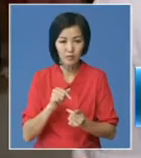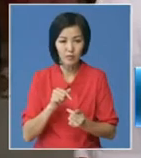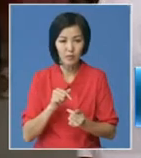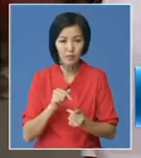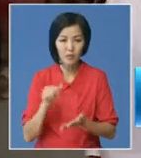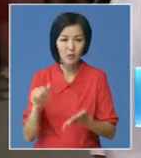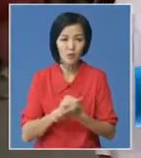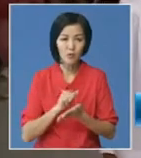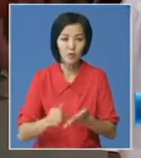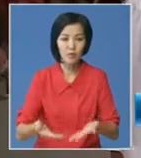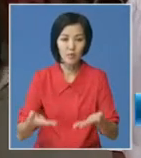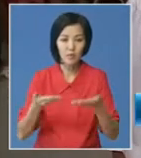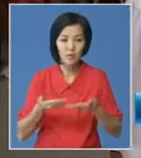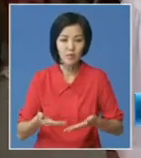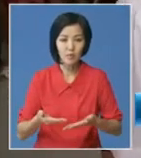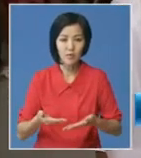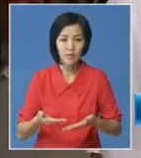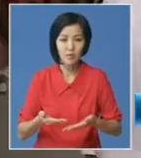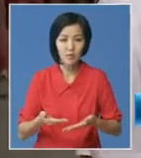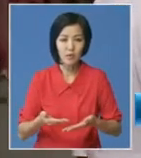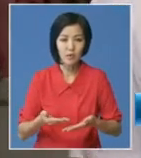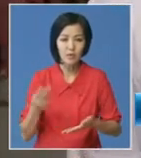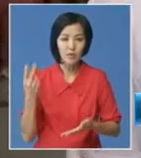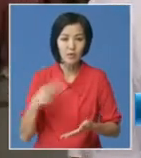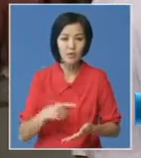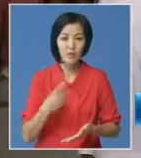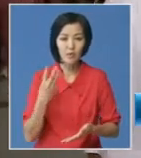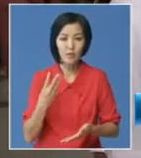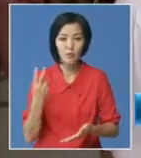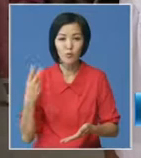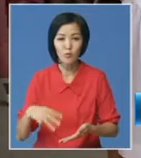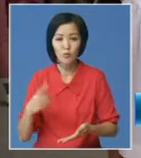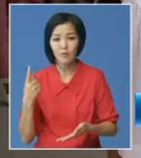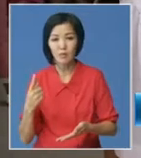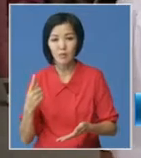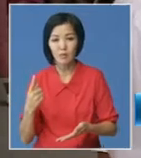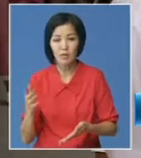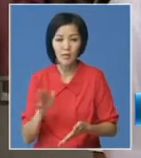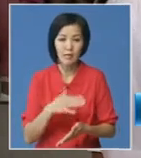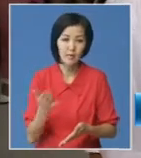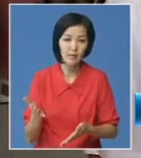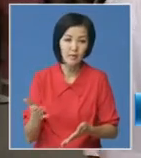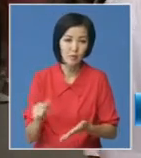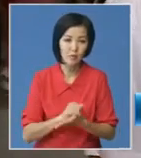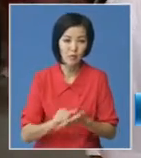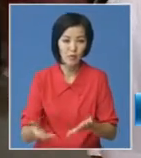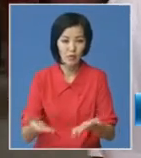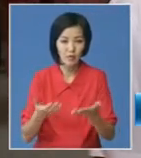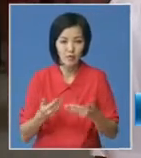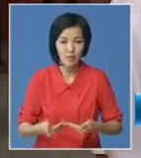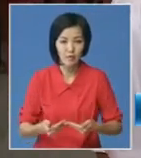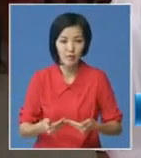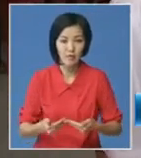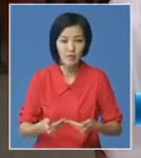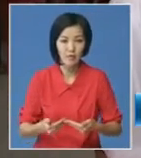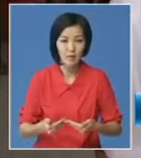науқаны 23 шілденің 31 шілде аралығында құжат қабылдайды. Әрбір штабтың өзінің осы жылы 24 жоғары оқу